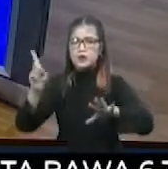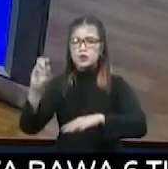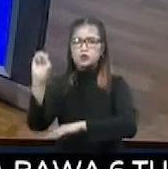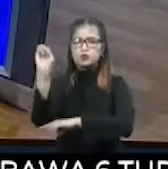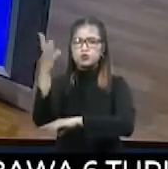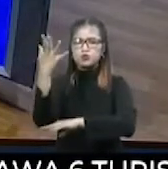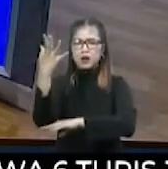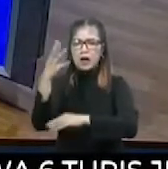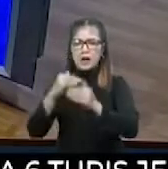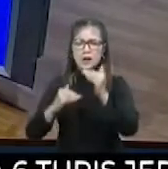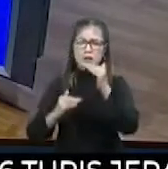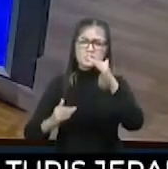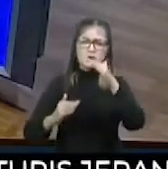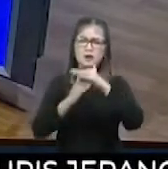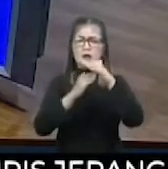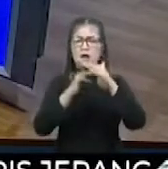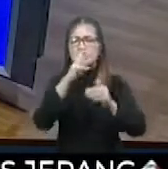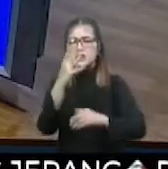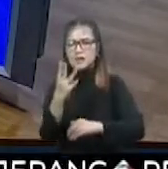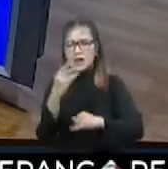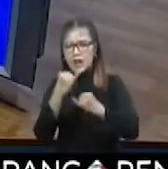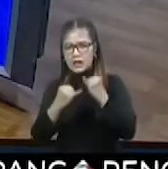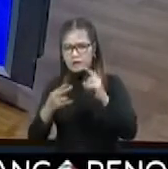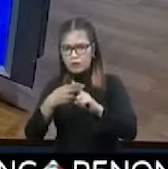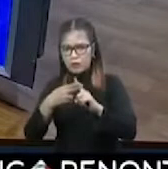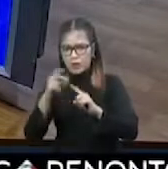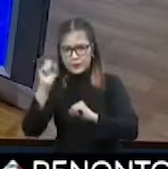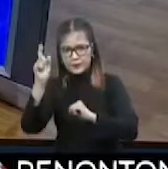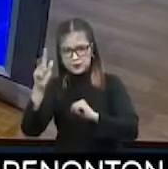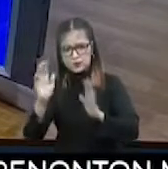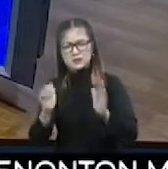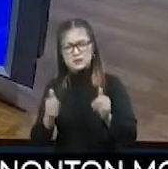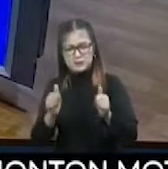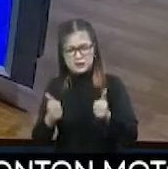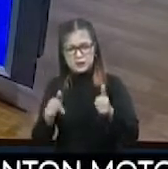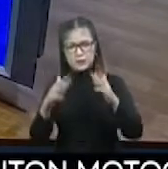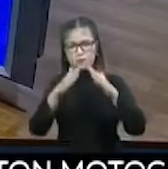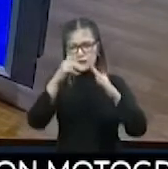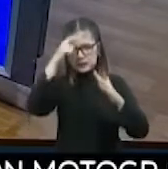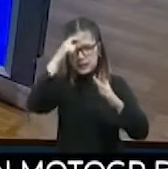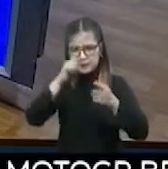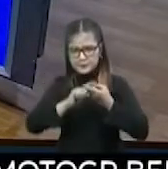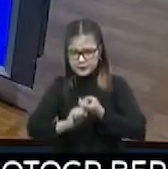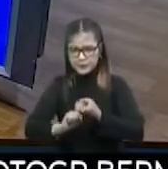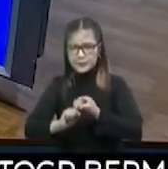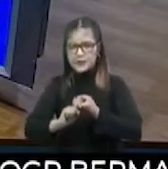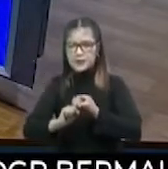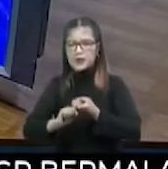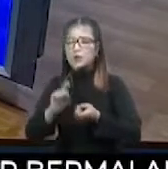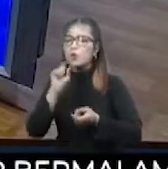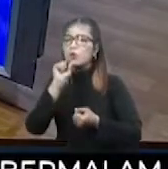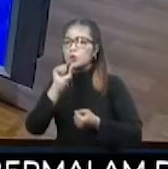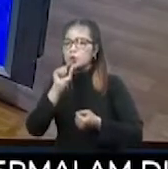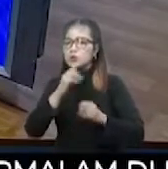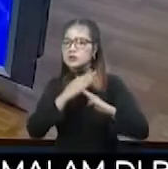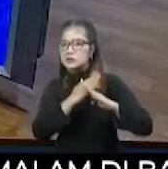ketiga varian Omicron ini akan terjadi di akhir Februari mendatang. Nah, bagaimana kesiapan Rumah Sakit Persahabatan menghadapi prediksi lonjakan kasus COVID, dan apa